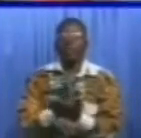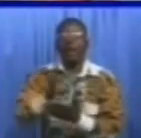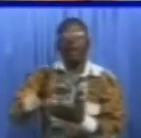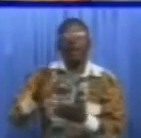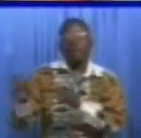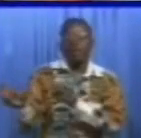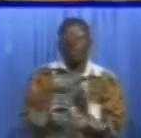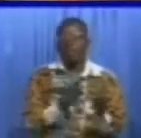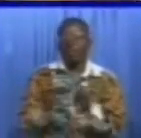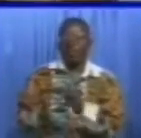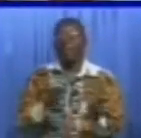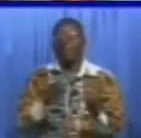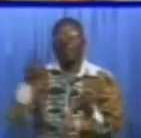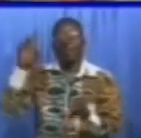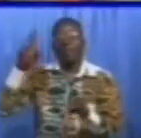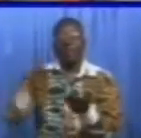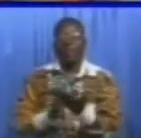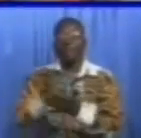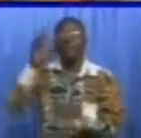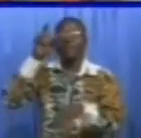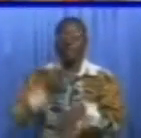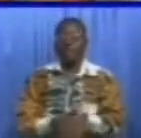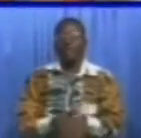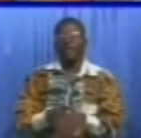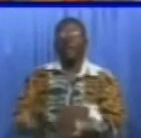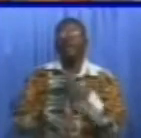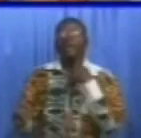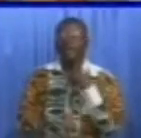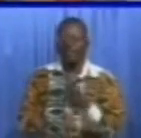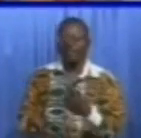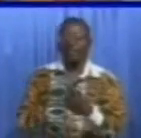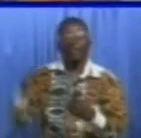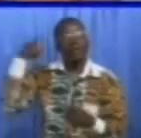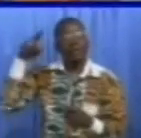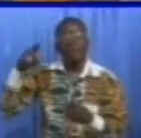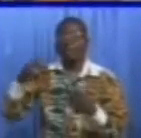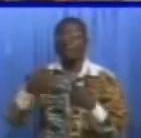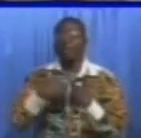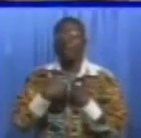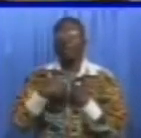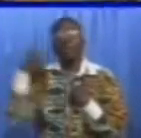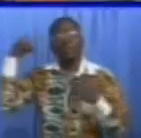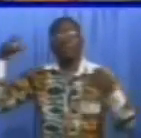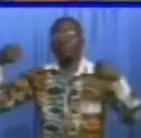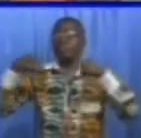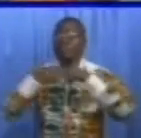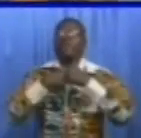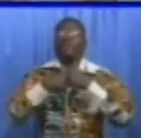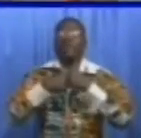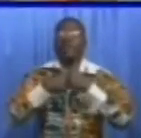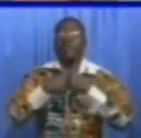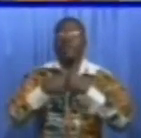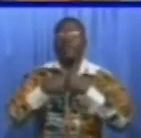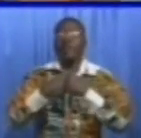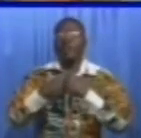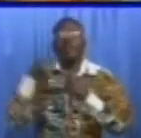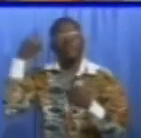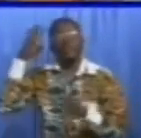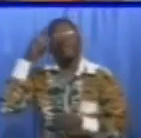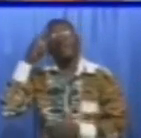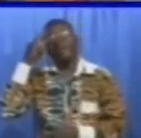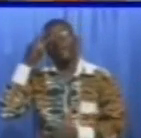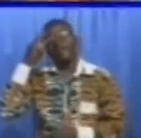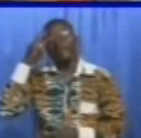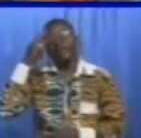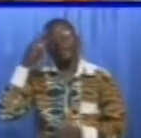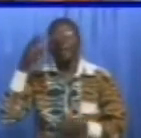mouvement syndical en son temps. Il s'est entêté et il y a eu une coalition bien réfléchie